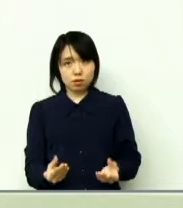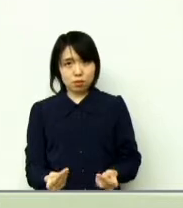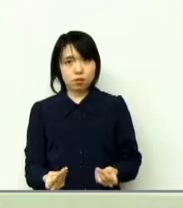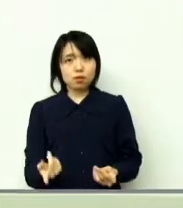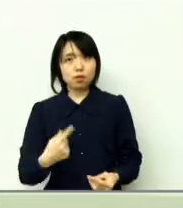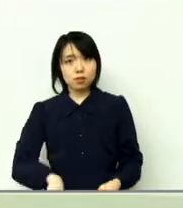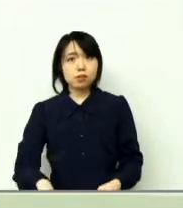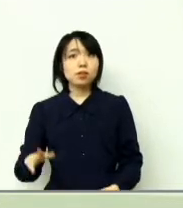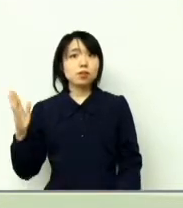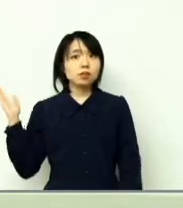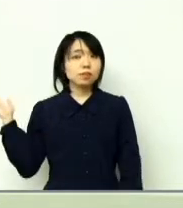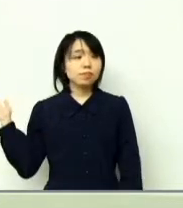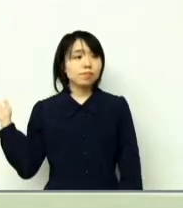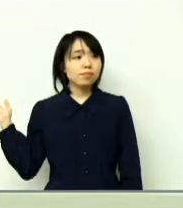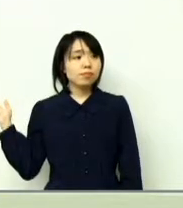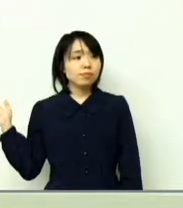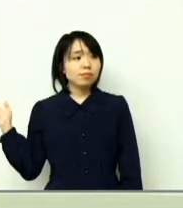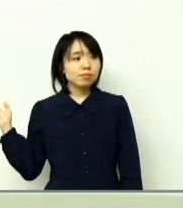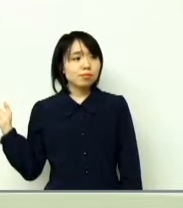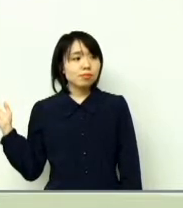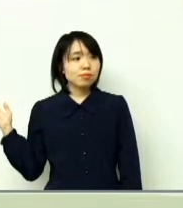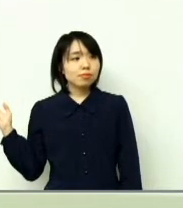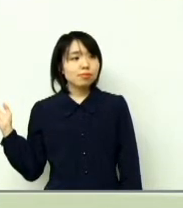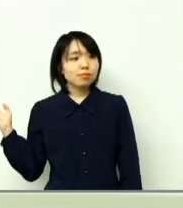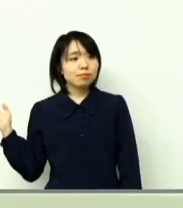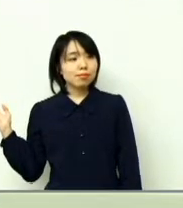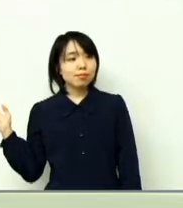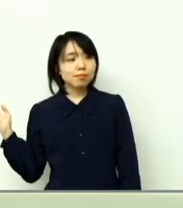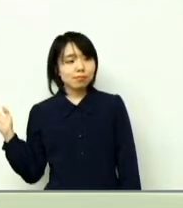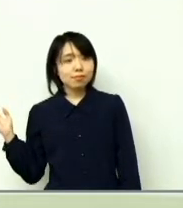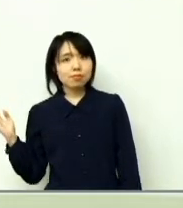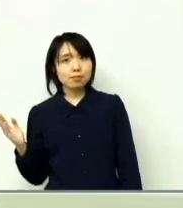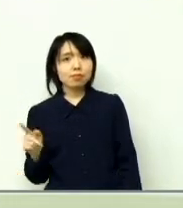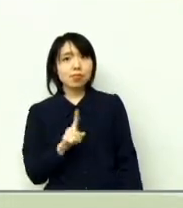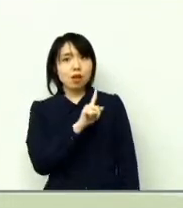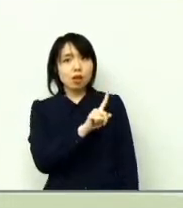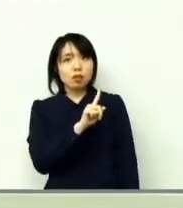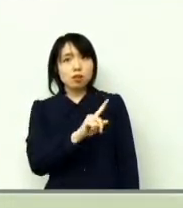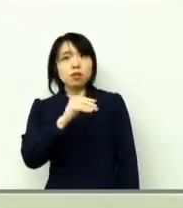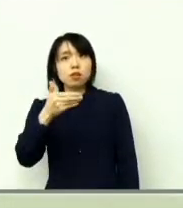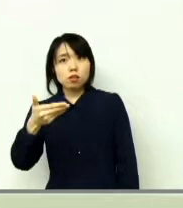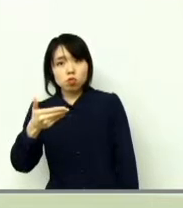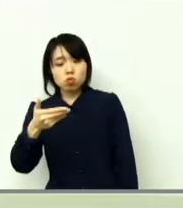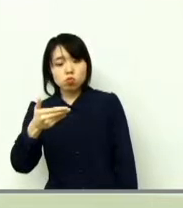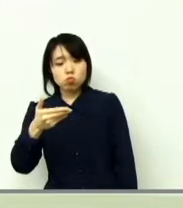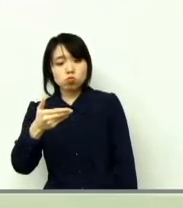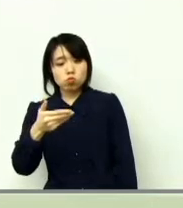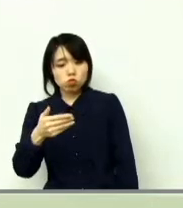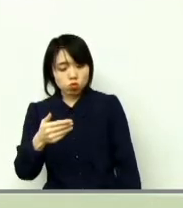題の2でございます。119救急ガイドを全世帯に配布につい